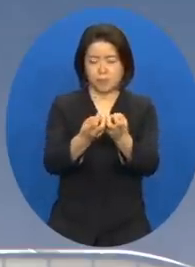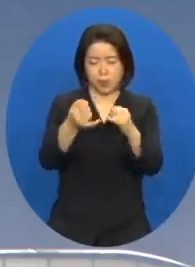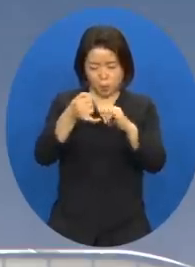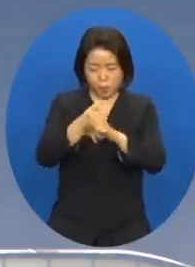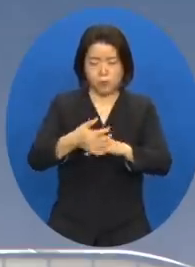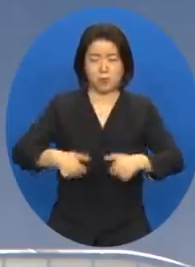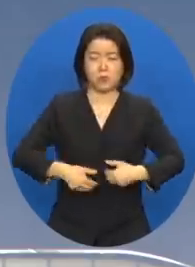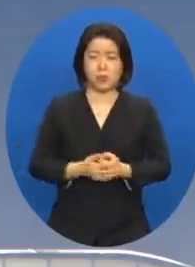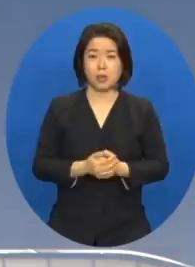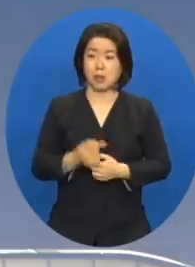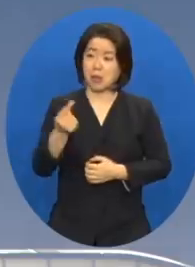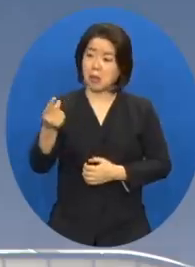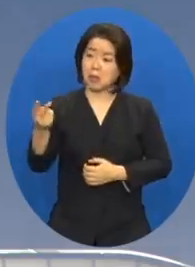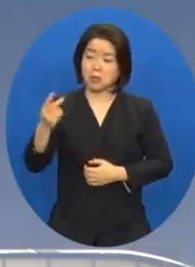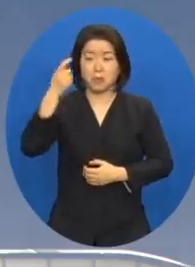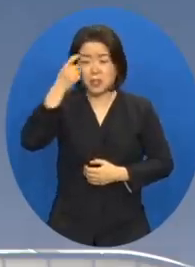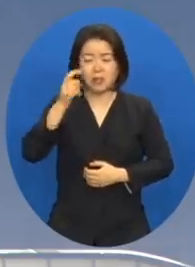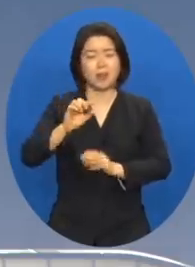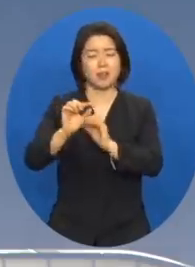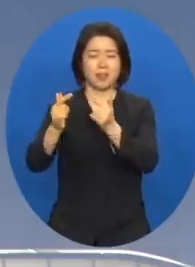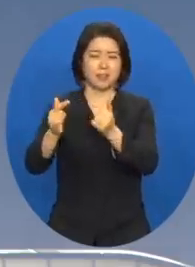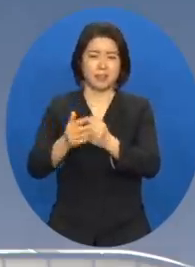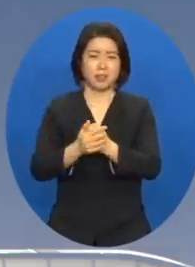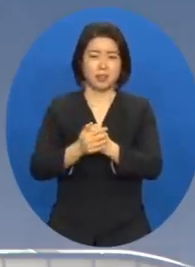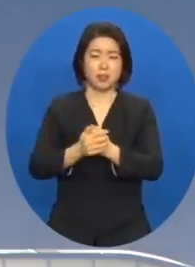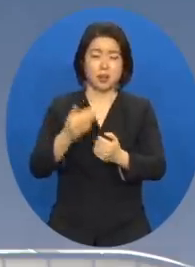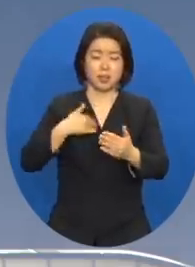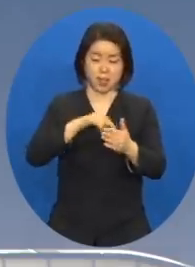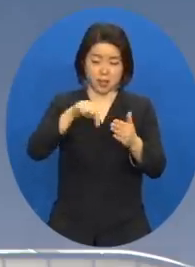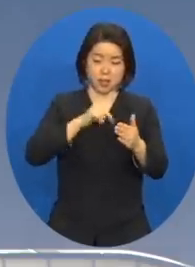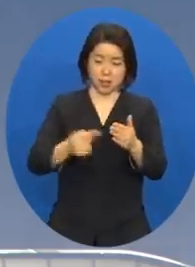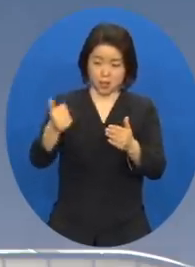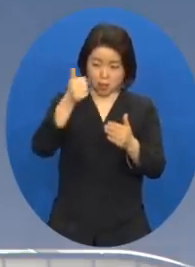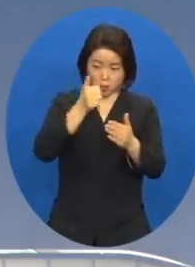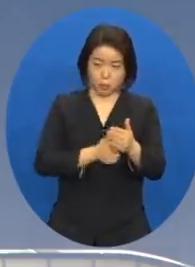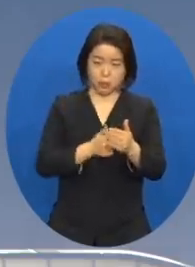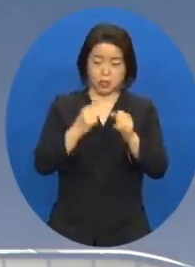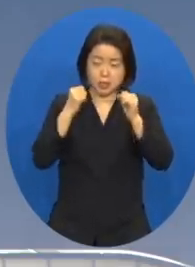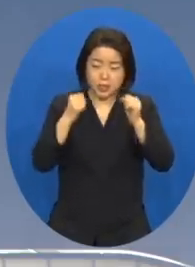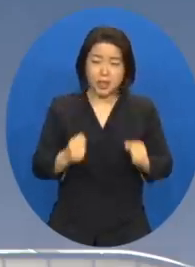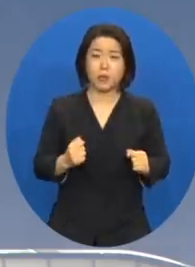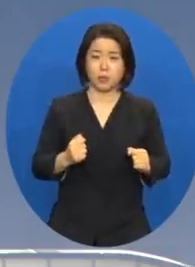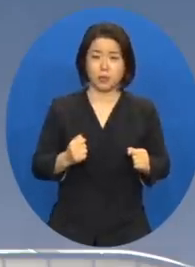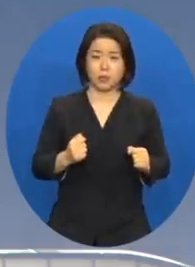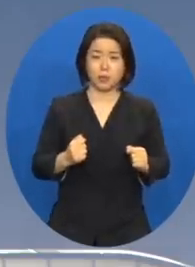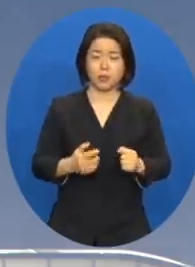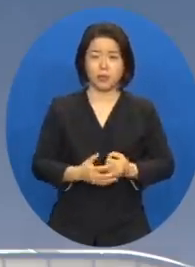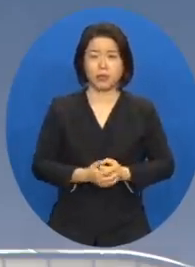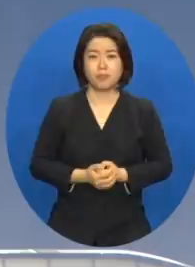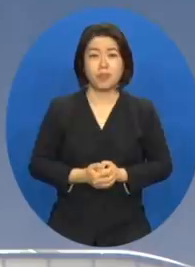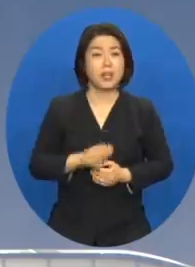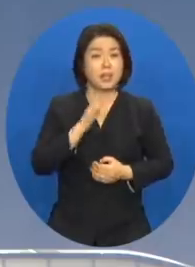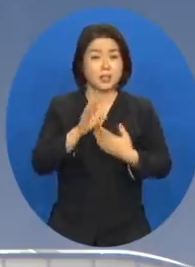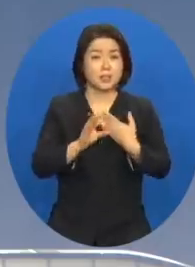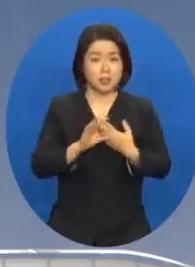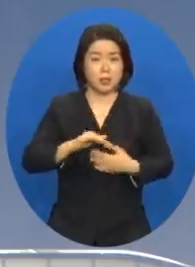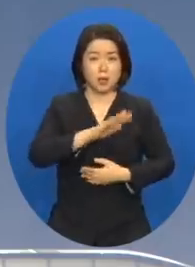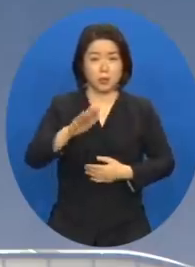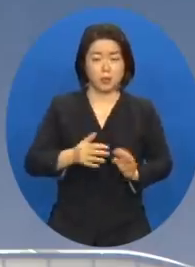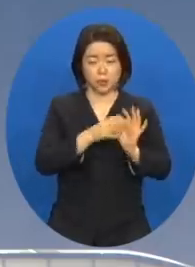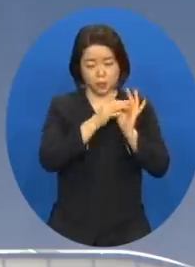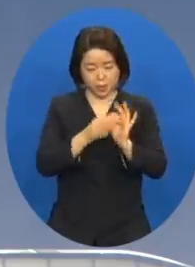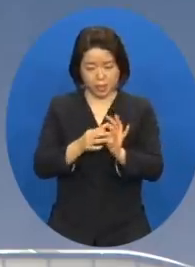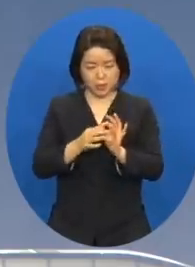그저 한두 번 생각하는 거 아니에요. 우리 안에 오셔서 우리 안에 거하고 계세요. 그러면 우리도